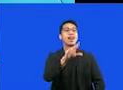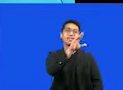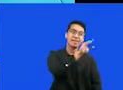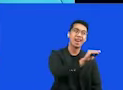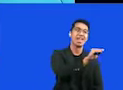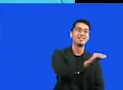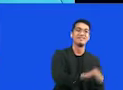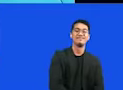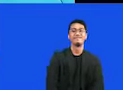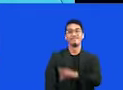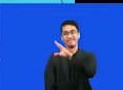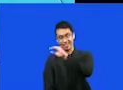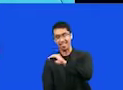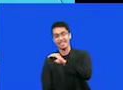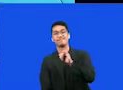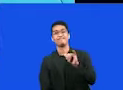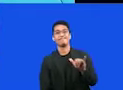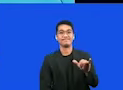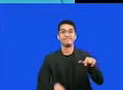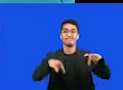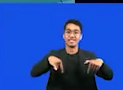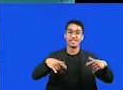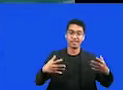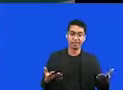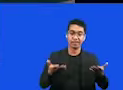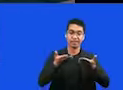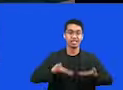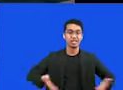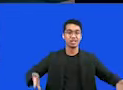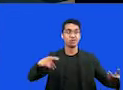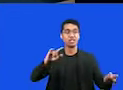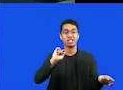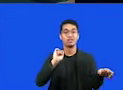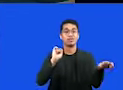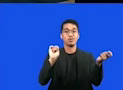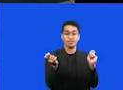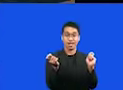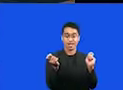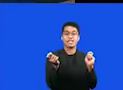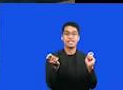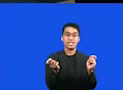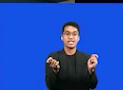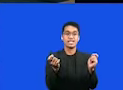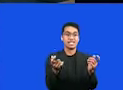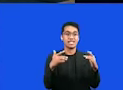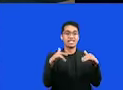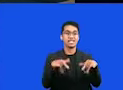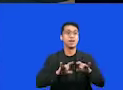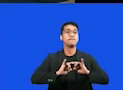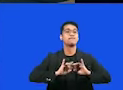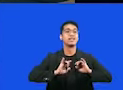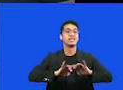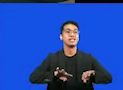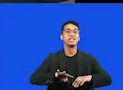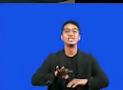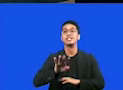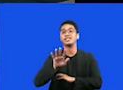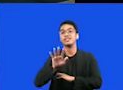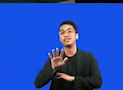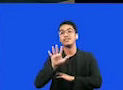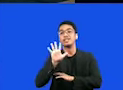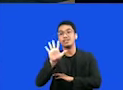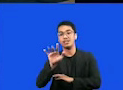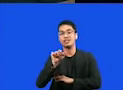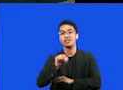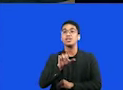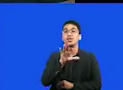ini kita eh dalam perubahan yang terjadi di marketing 5.0 ini kita mau sharing